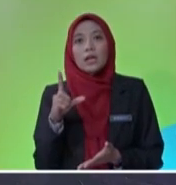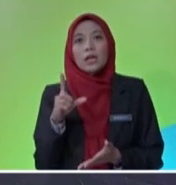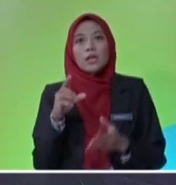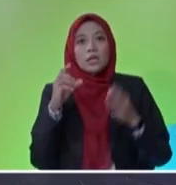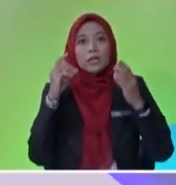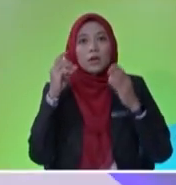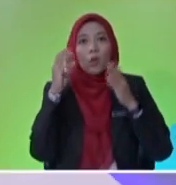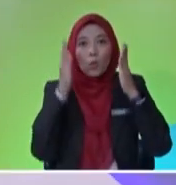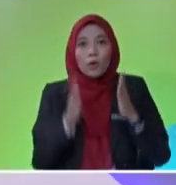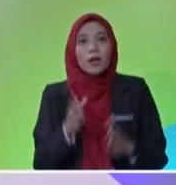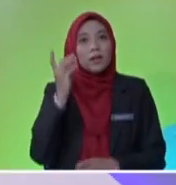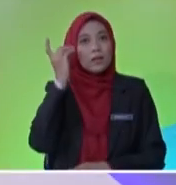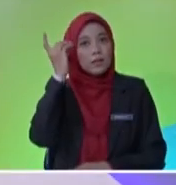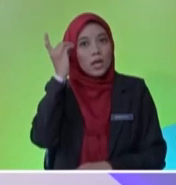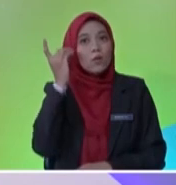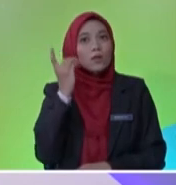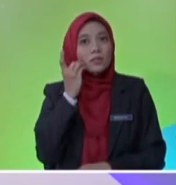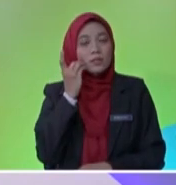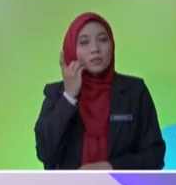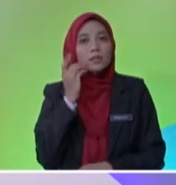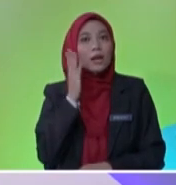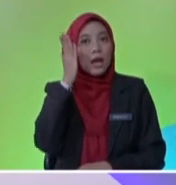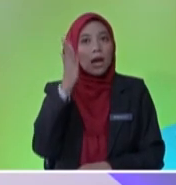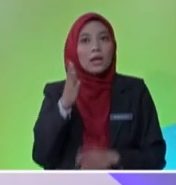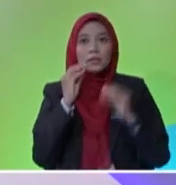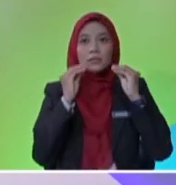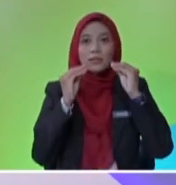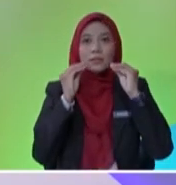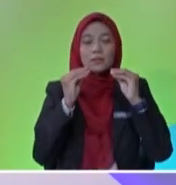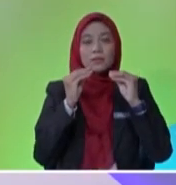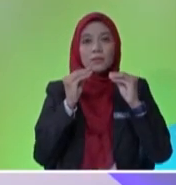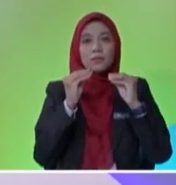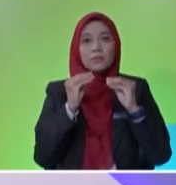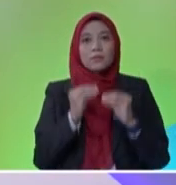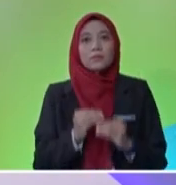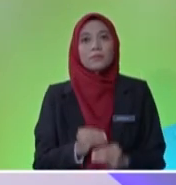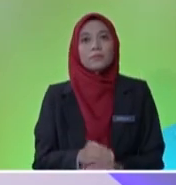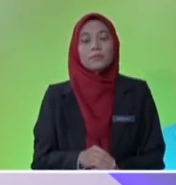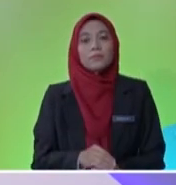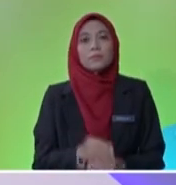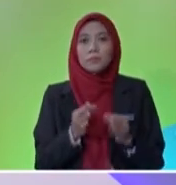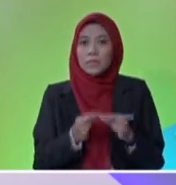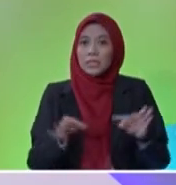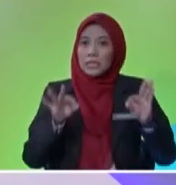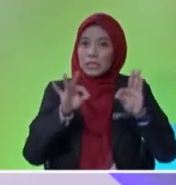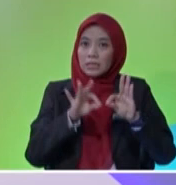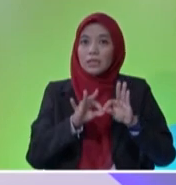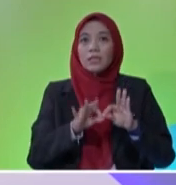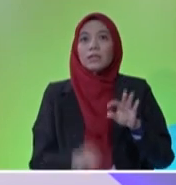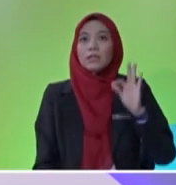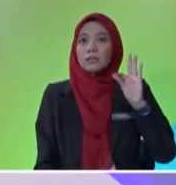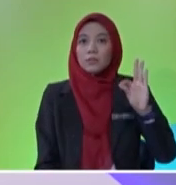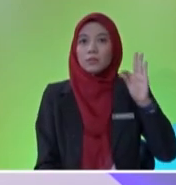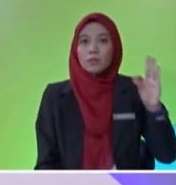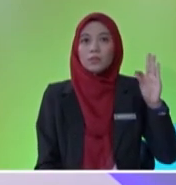orang yang lebih dewasa penuh mendidik murid-murid ini atau kanak-kanak ini betapa pentingnya ah 999